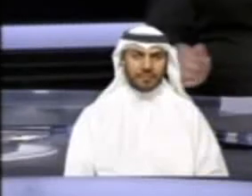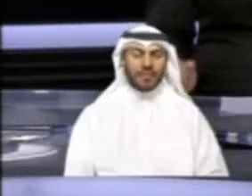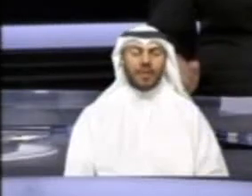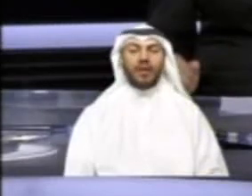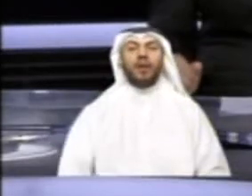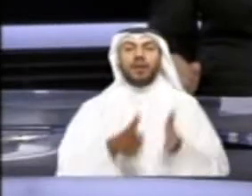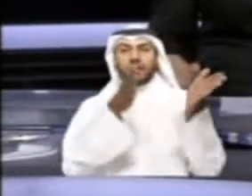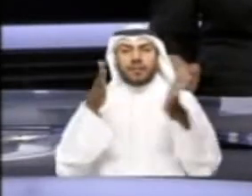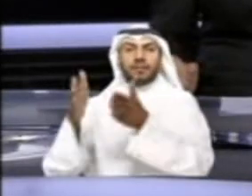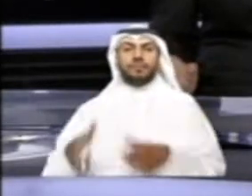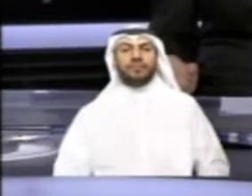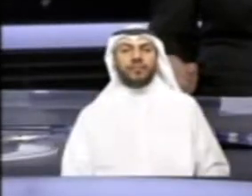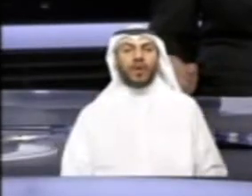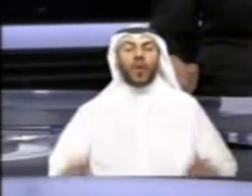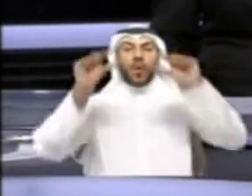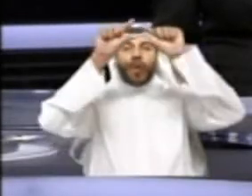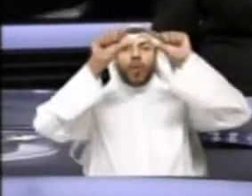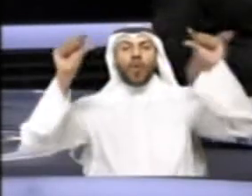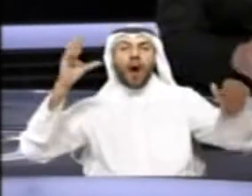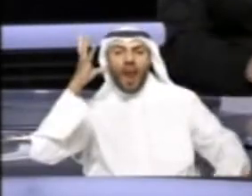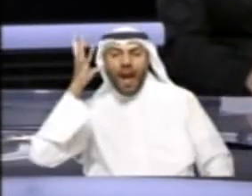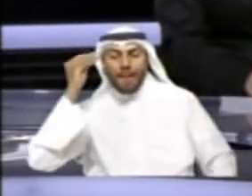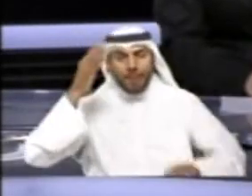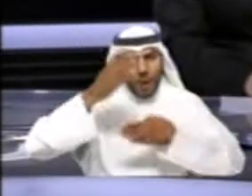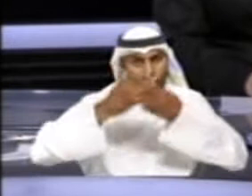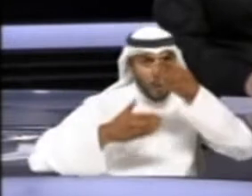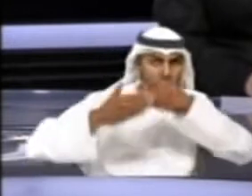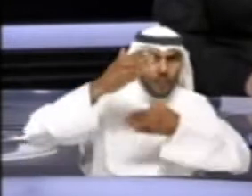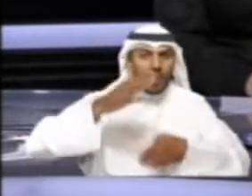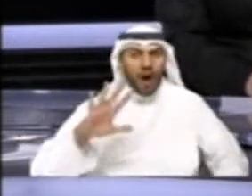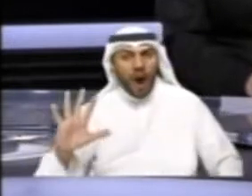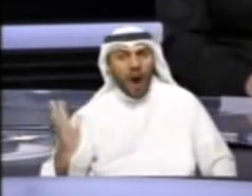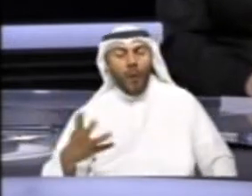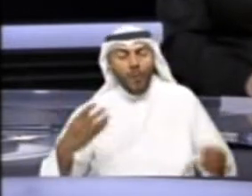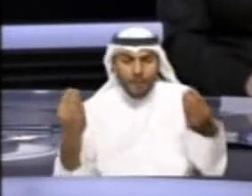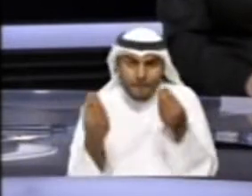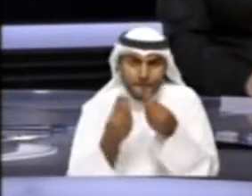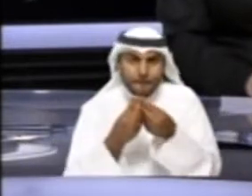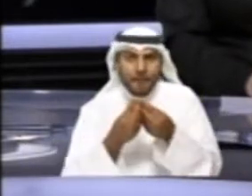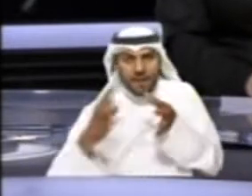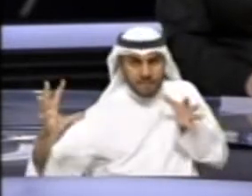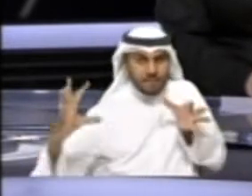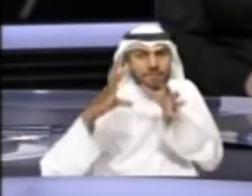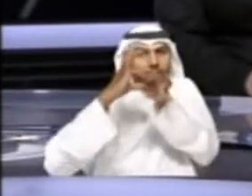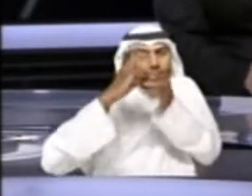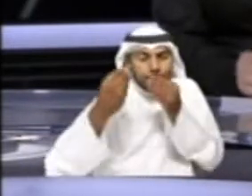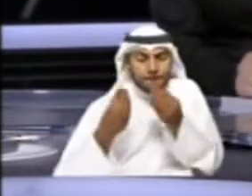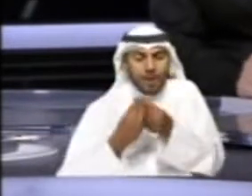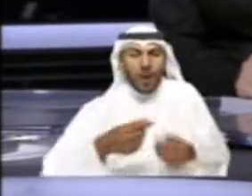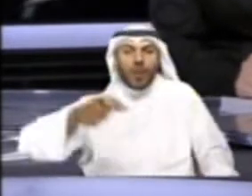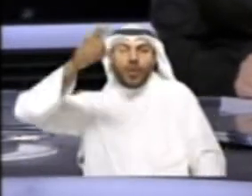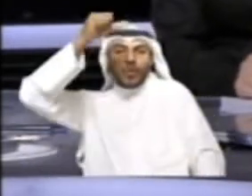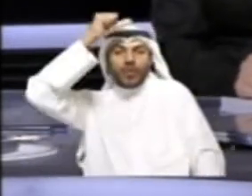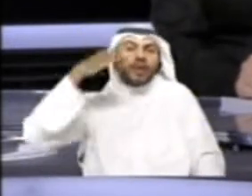تحت عنوان نحو إعادة بناء التعاون والشراكة بين العالم العربي وتركيا، انطلقت اليوم أعمال النسخة الثانية لمؤتمر